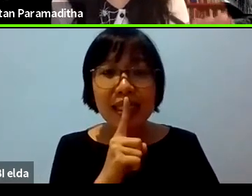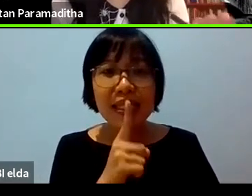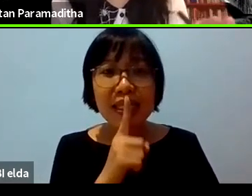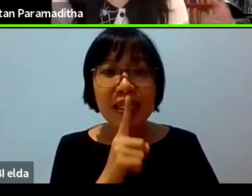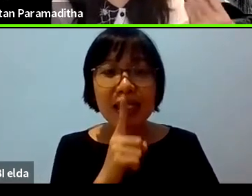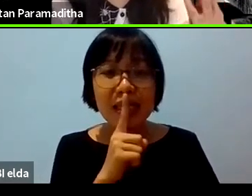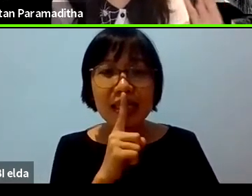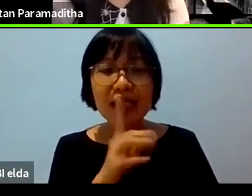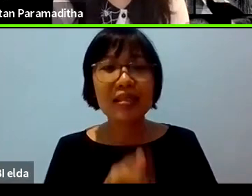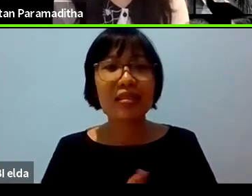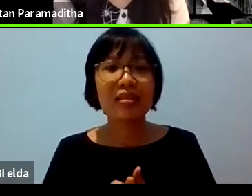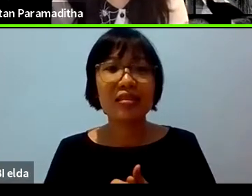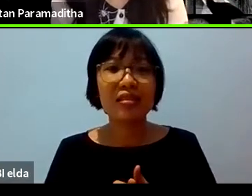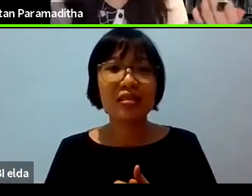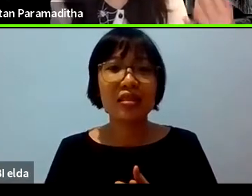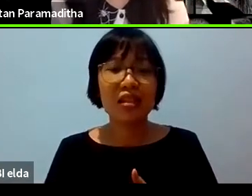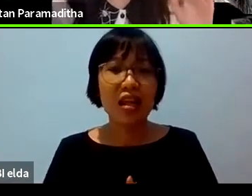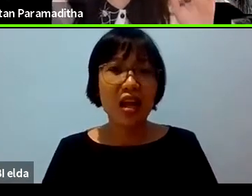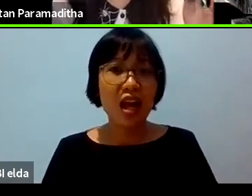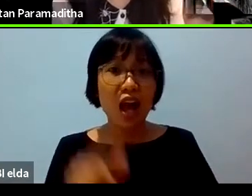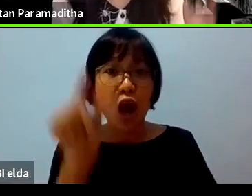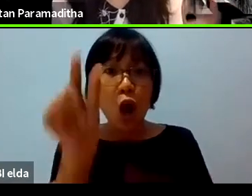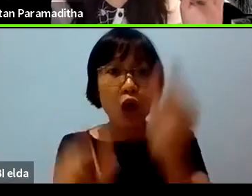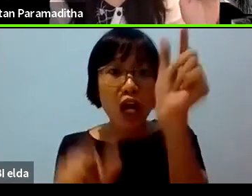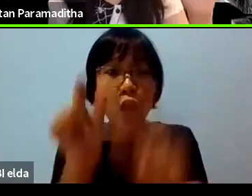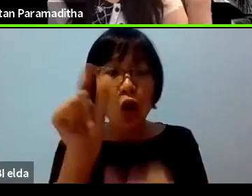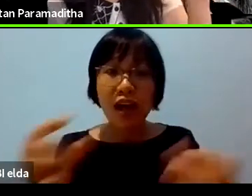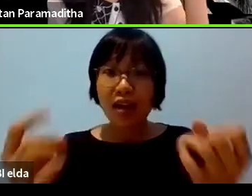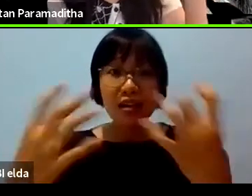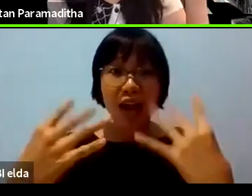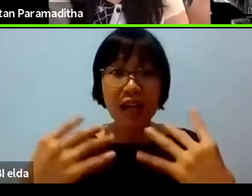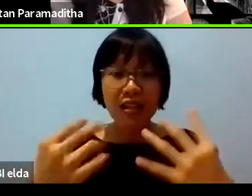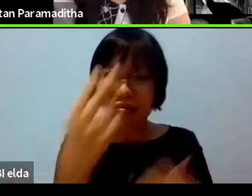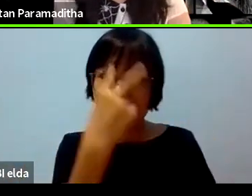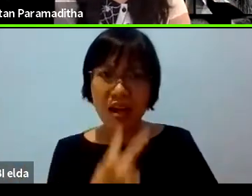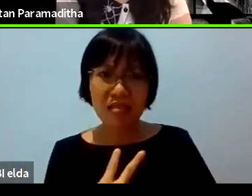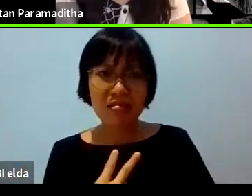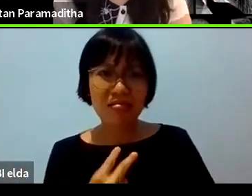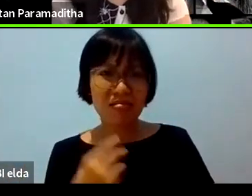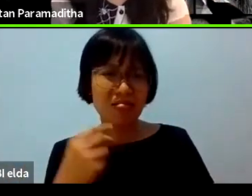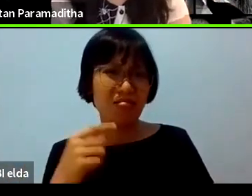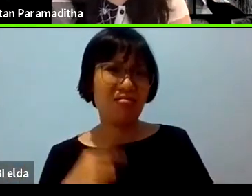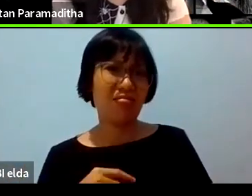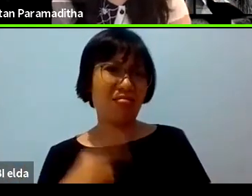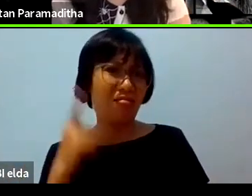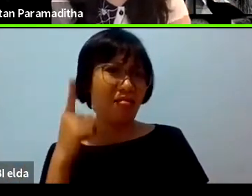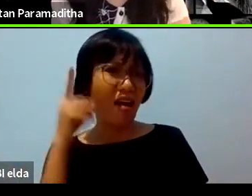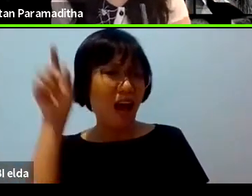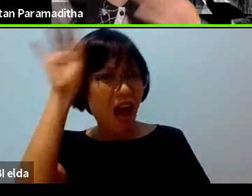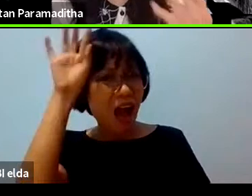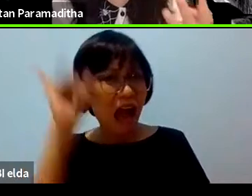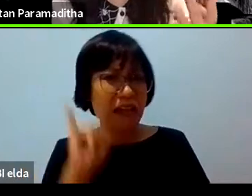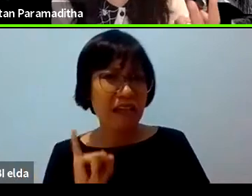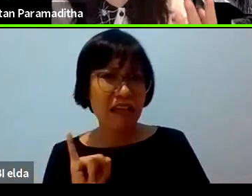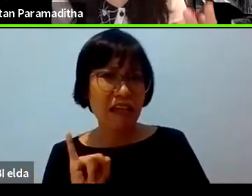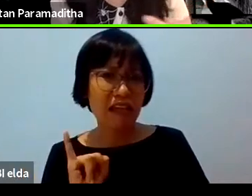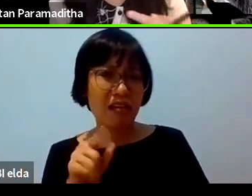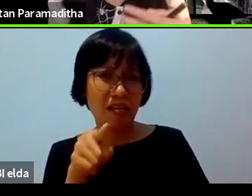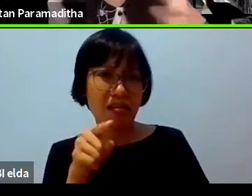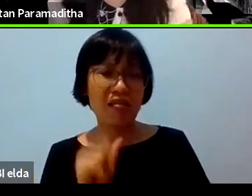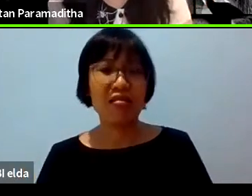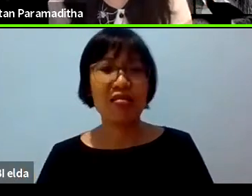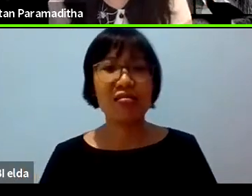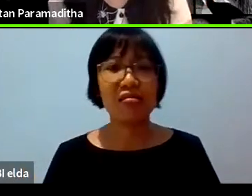Akademi Barat, perempuan kayak kita-kita gini itu biasanya sibuk menjadi ibu gitu. Jadi dia adalah ibu